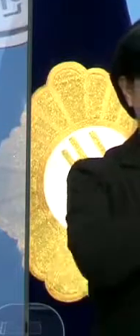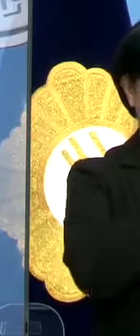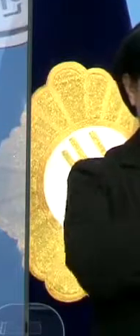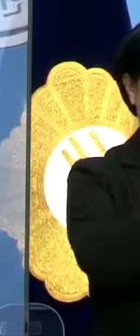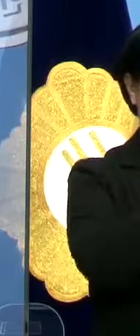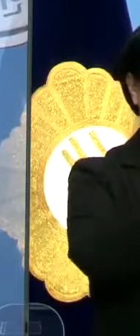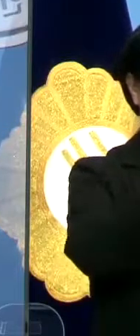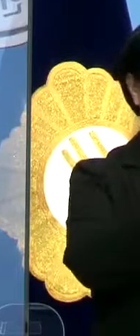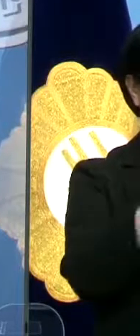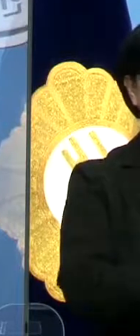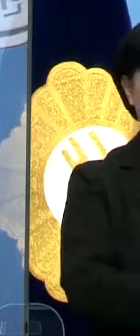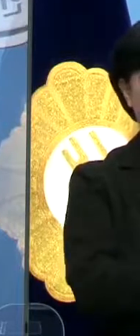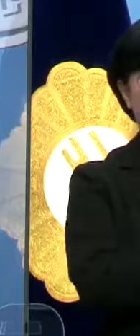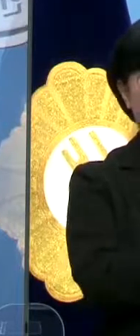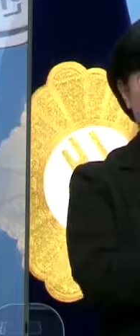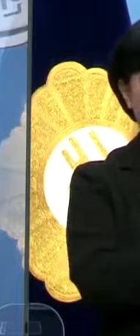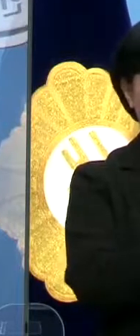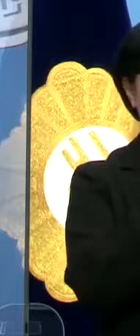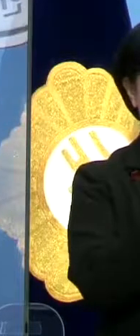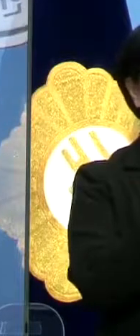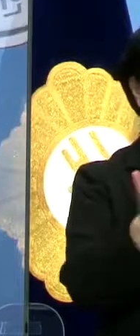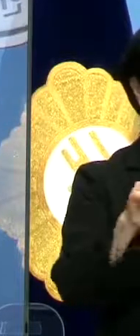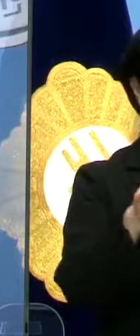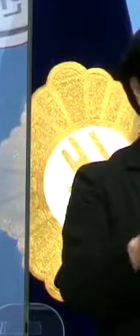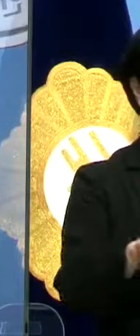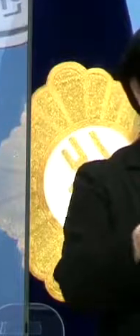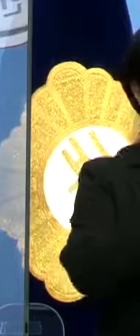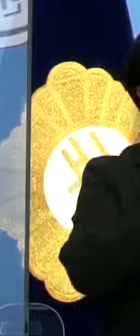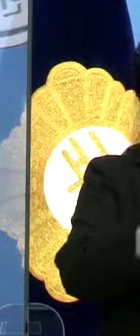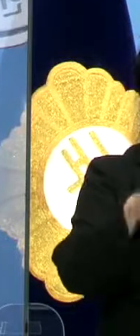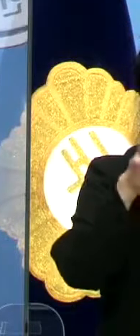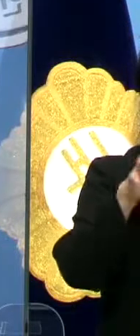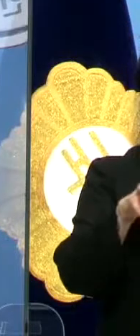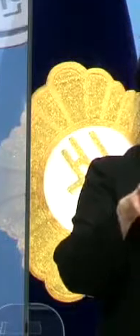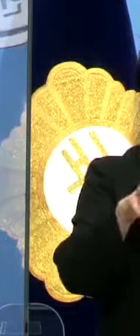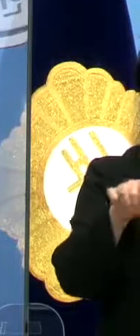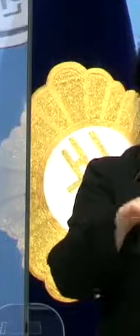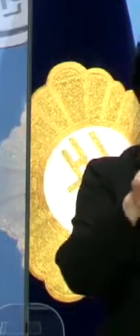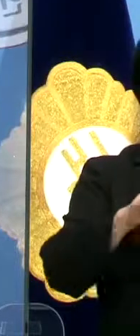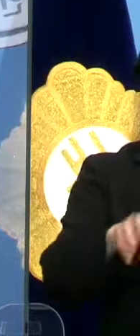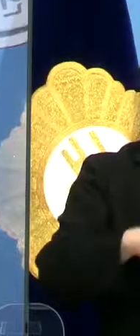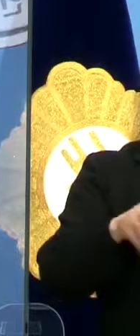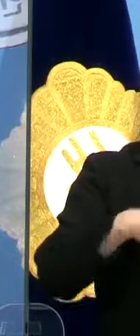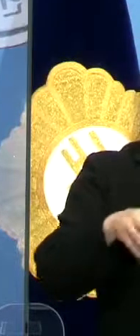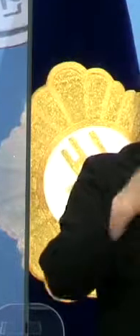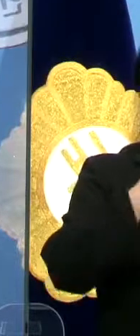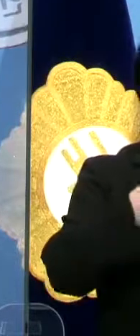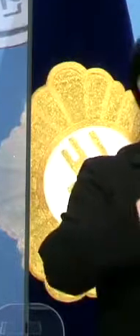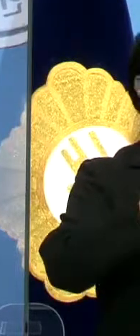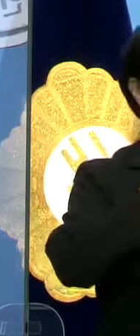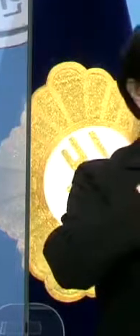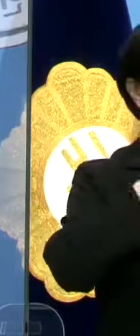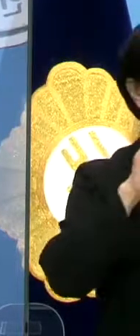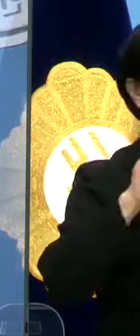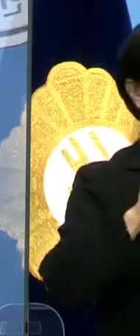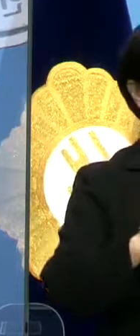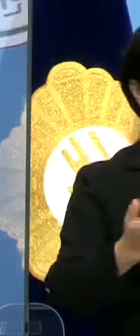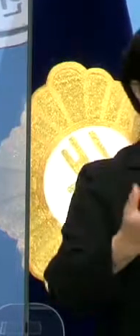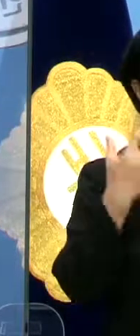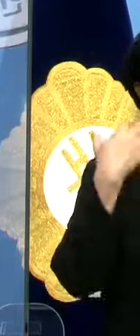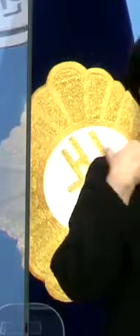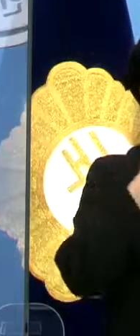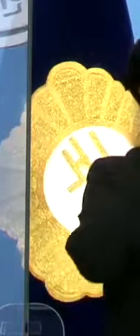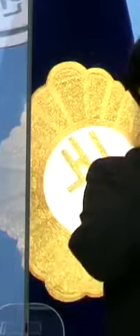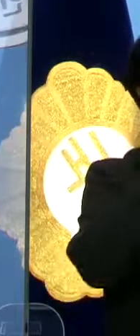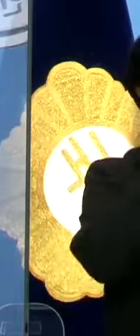사람들을 공천 하고 그리고 그 사람들이 지금 지방의회에 를 엉망으로 만들고 있음에도 불구하고 그 어떠한 책임 있는